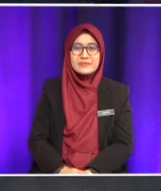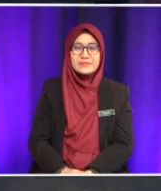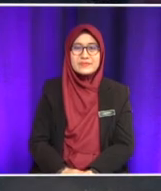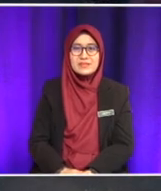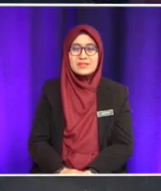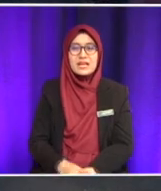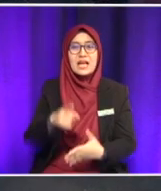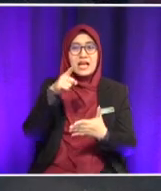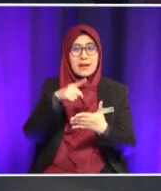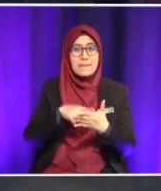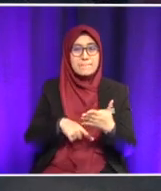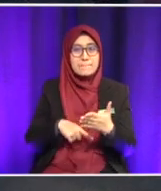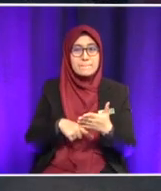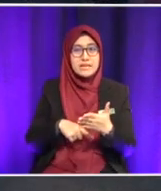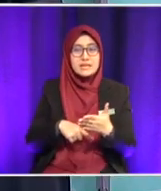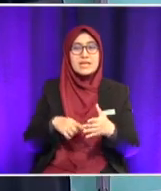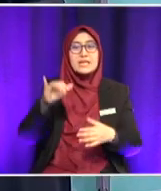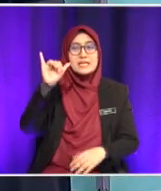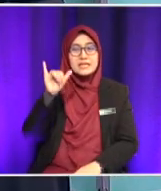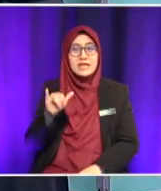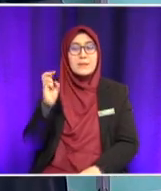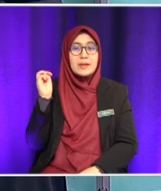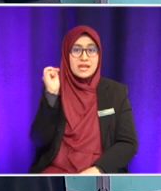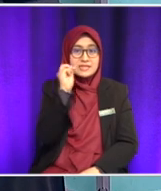Apakah tindakan manusia